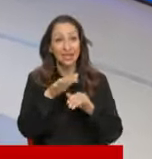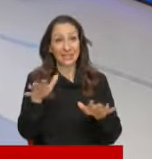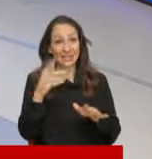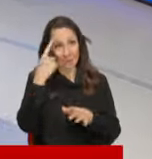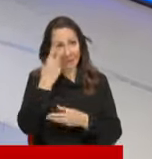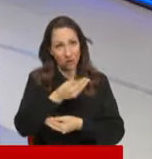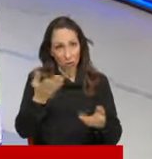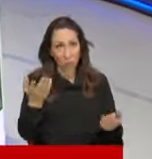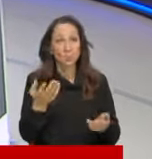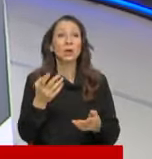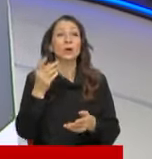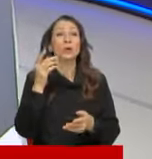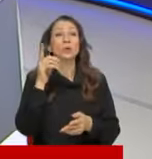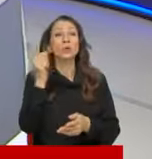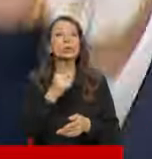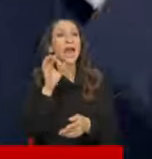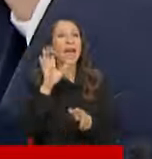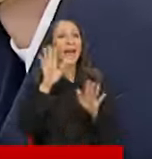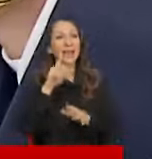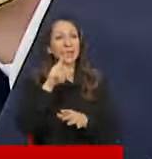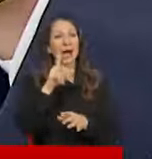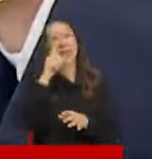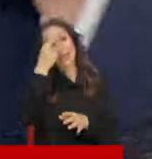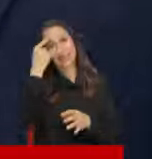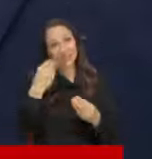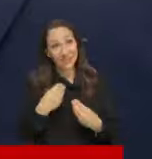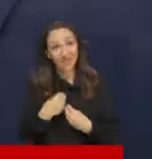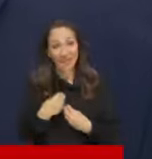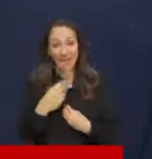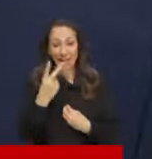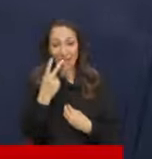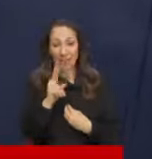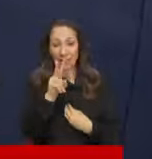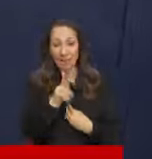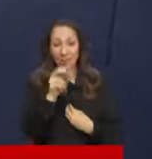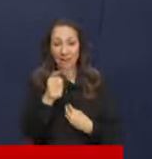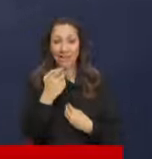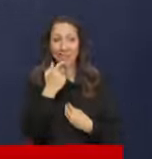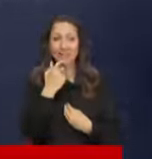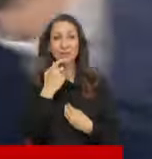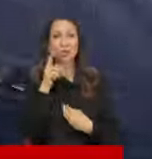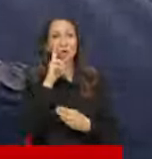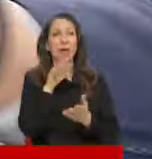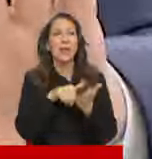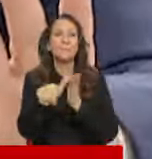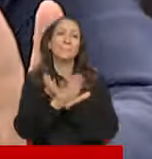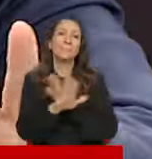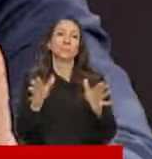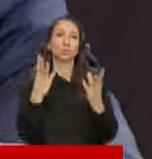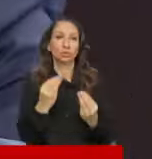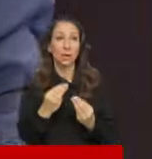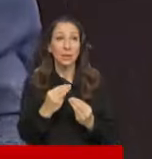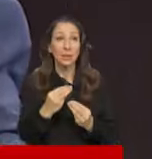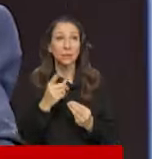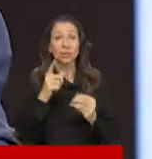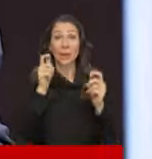vasıtasıyla söylüyorum geriye kalan % yi de Allah nasip ederse 2026 yılı sonu itibariyle hepsini bitiriyoruz Peki